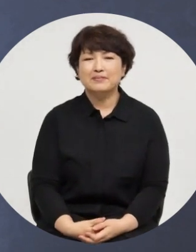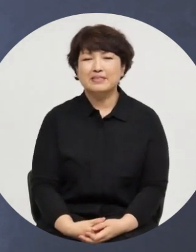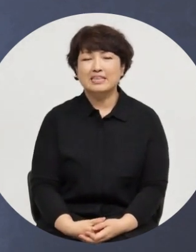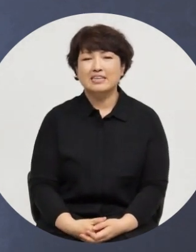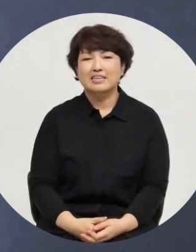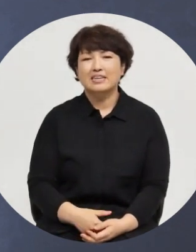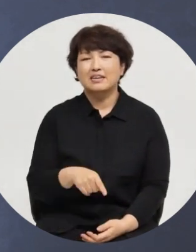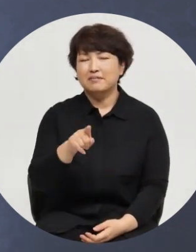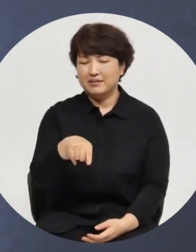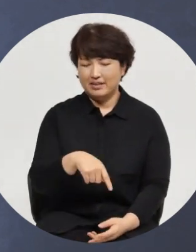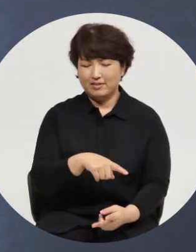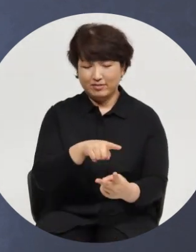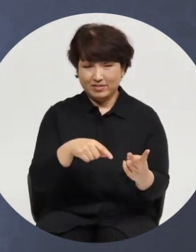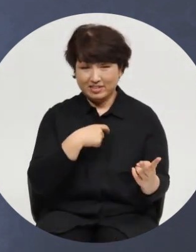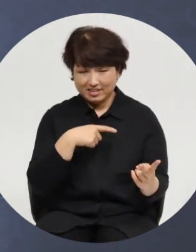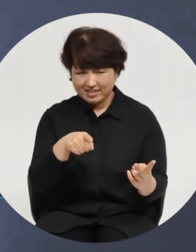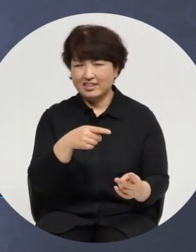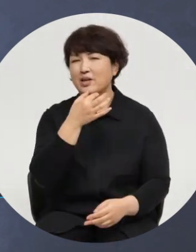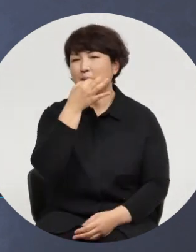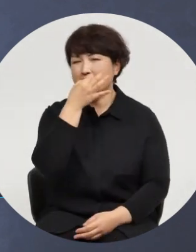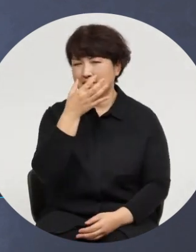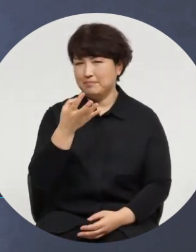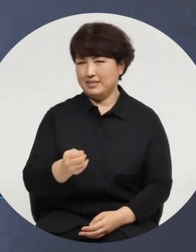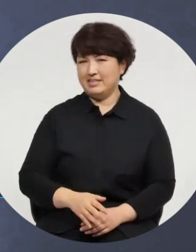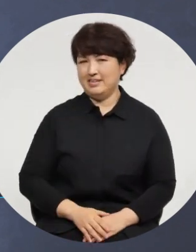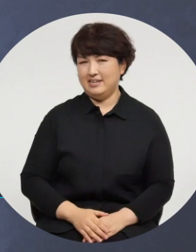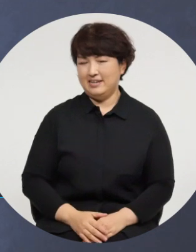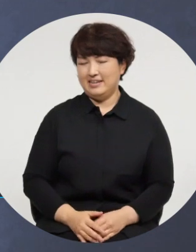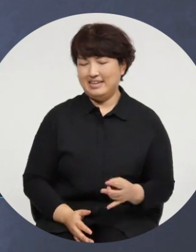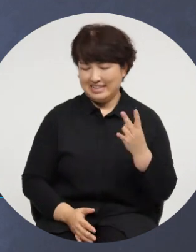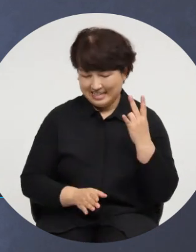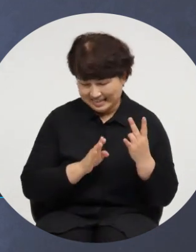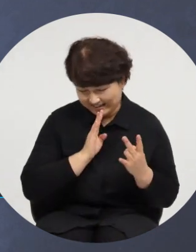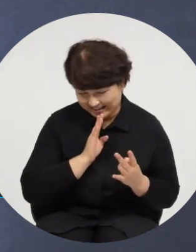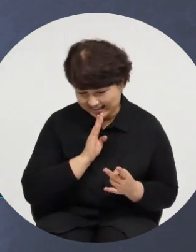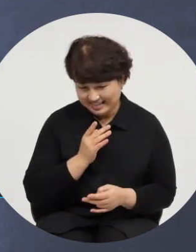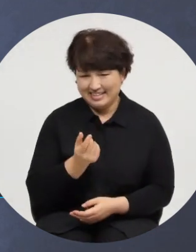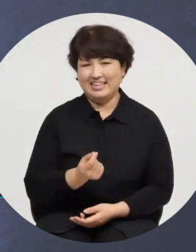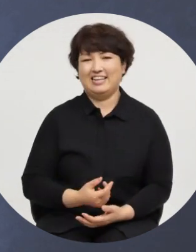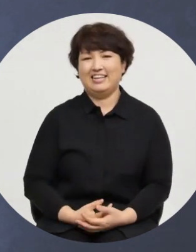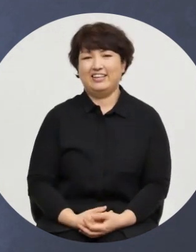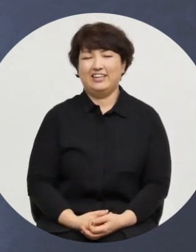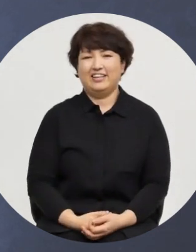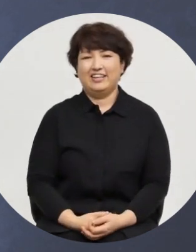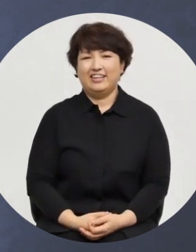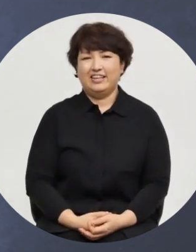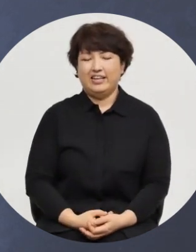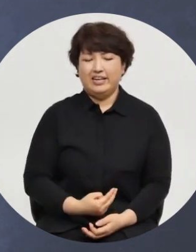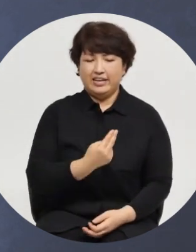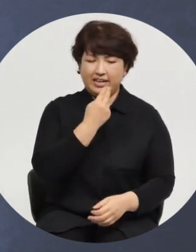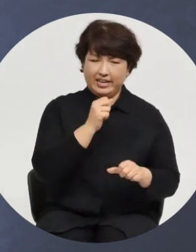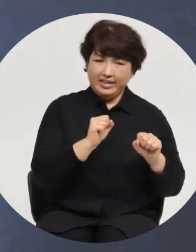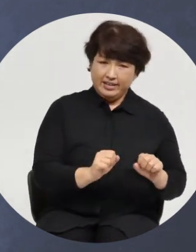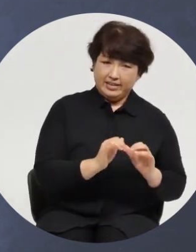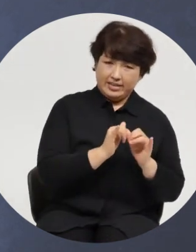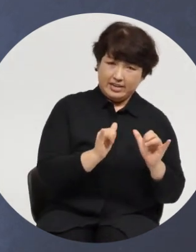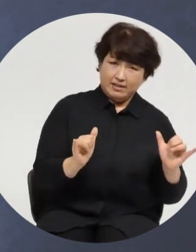아 아 그렇게 끌어내려 그런 게 욕심이라는 거예요 그러니까 났어